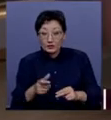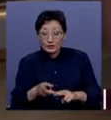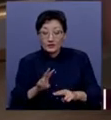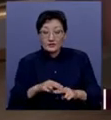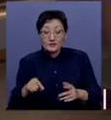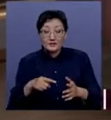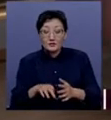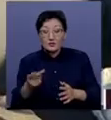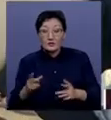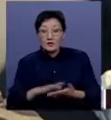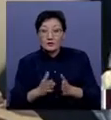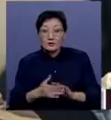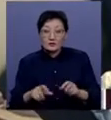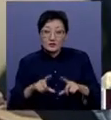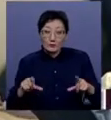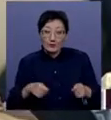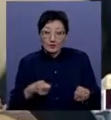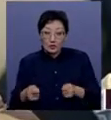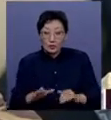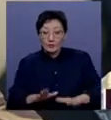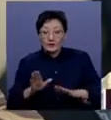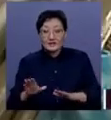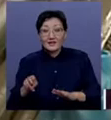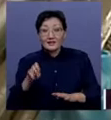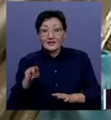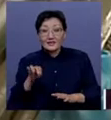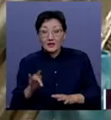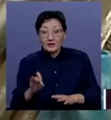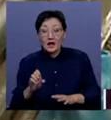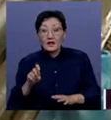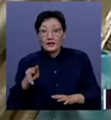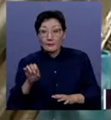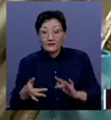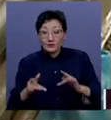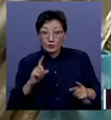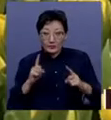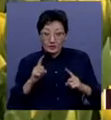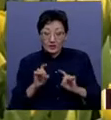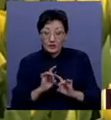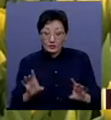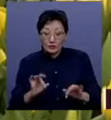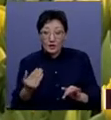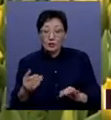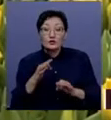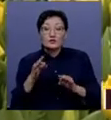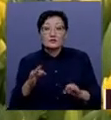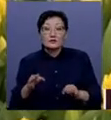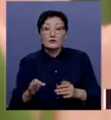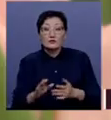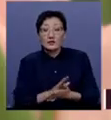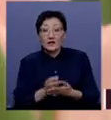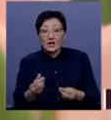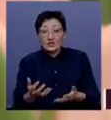туралы қалалық әлеуметтік әл-ауқат басқарма басшысының орынбасары Данияр Әлкебайұлы онлайн брифингте айтты. Оның сөзінше грантқа